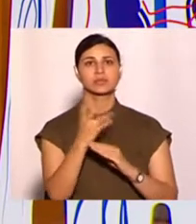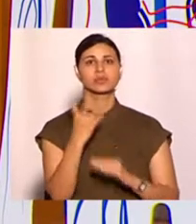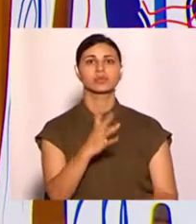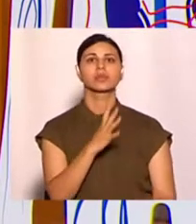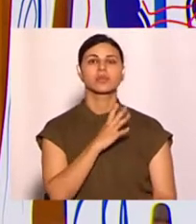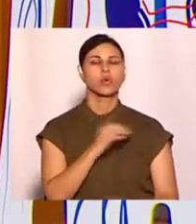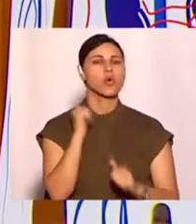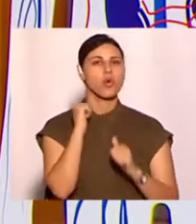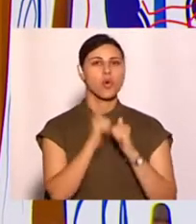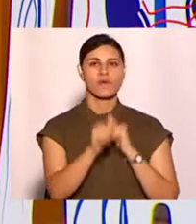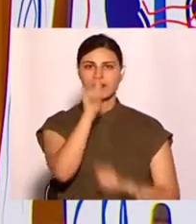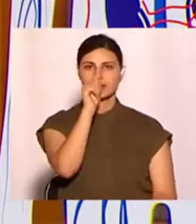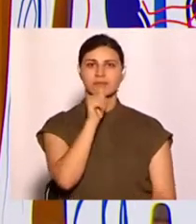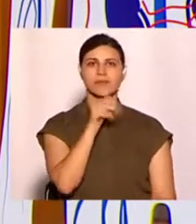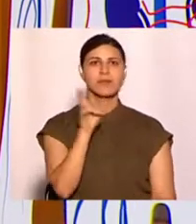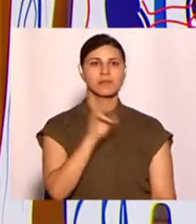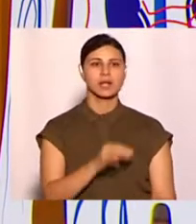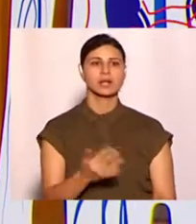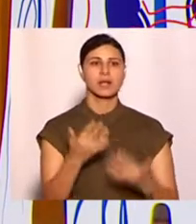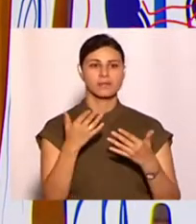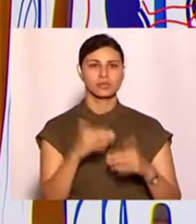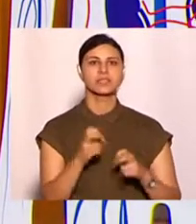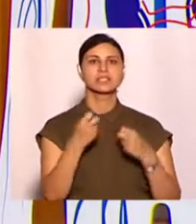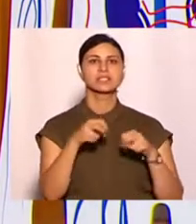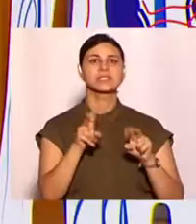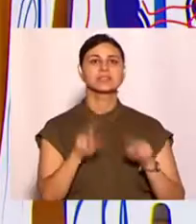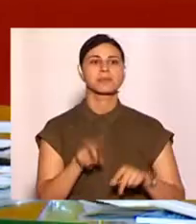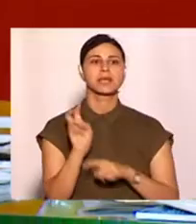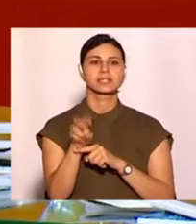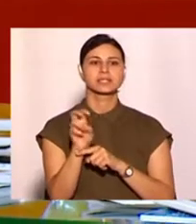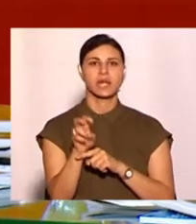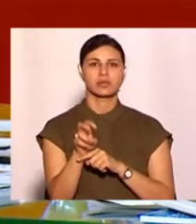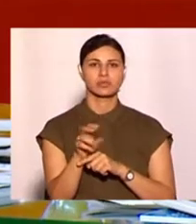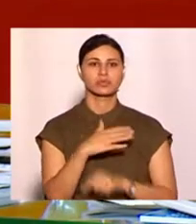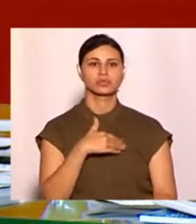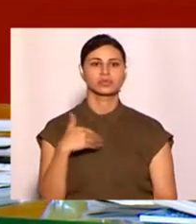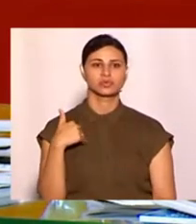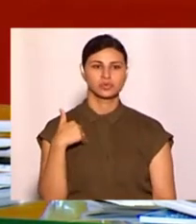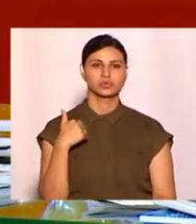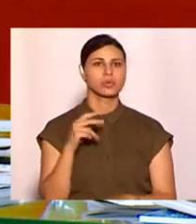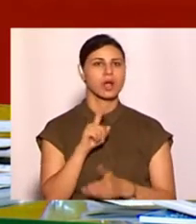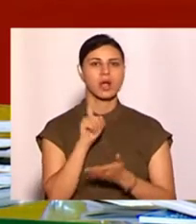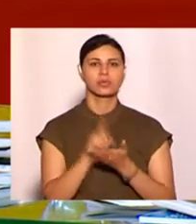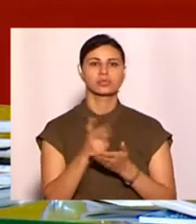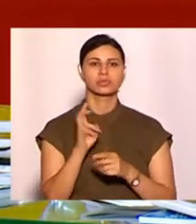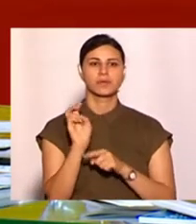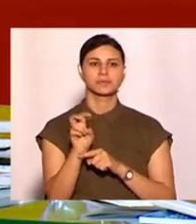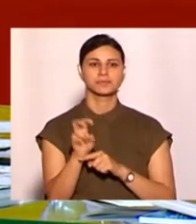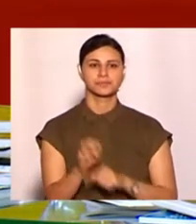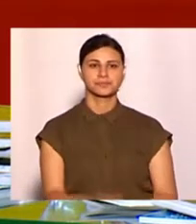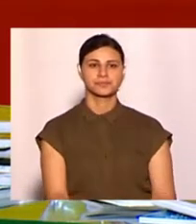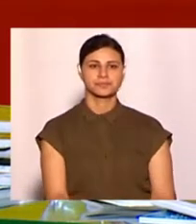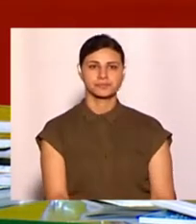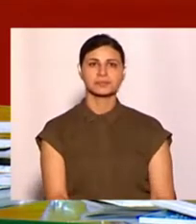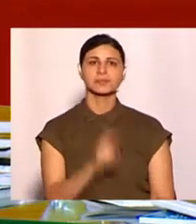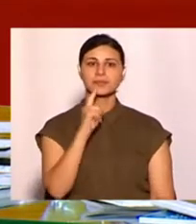გრძელდება ისევ ყოველ თვე, მაგრამ უკვე სკრინინგ ცენტრში მამოლოგთან მივდივართ და რენტგენოლოგიურ კვლევასაც ვიტარებთ